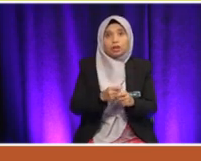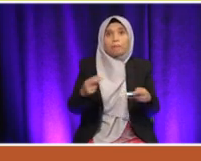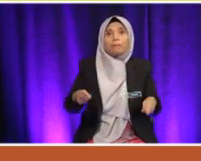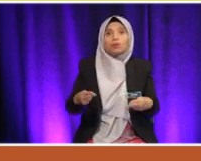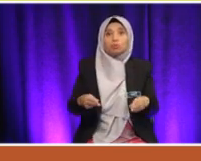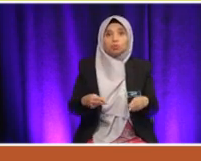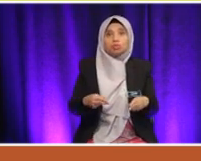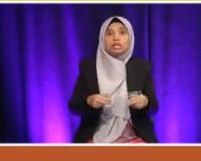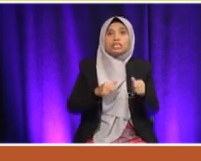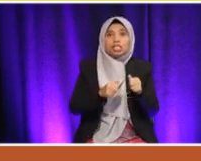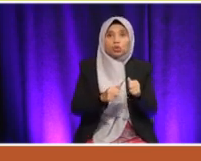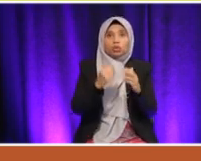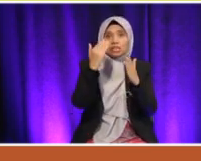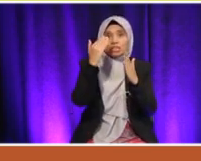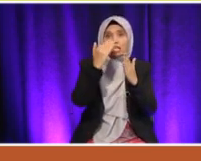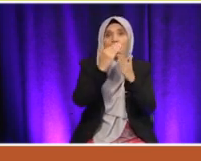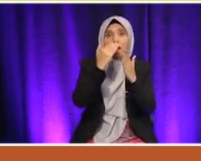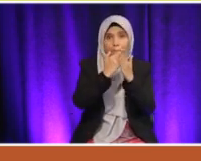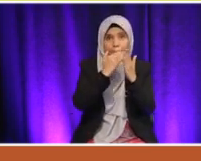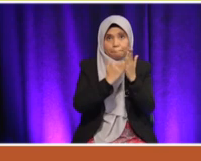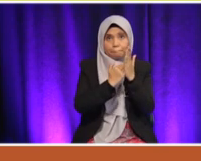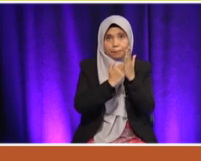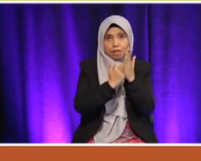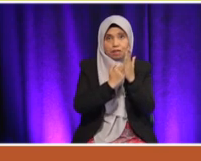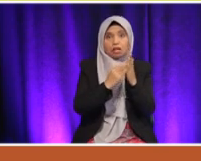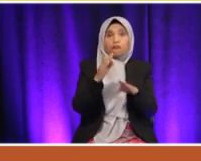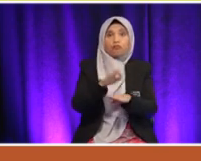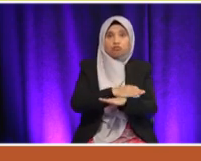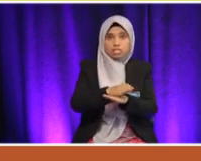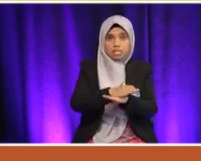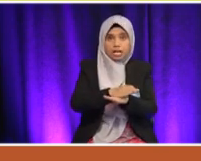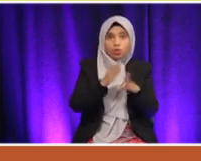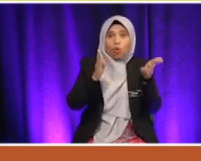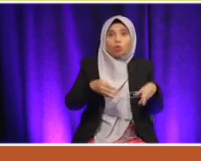mengikut tahap ke fungsian dan situasi warga emas